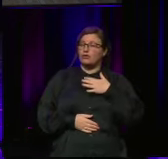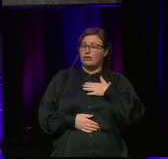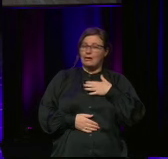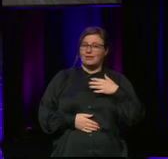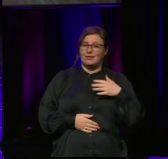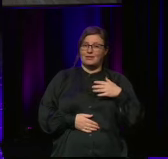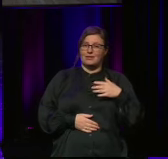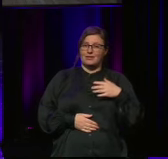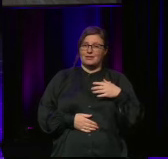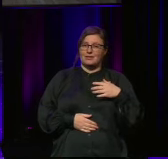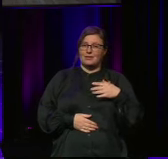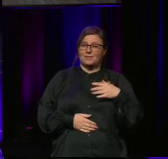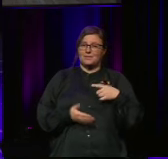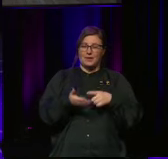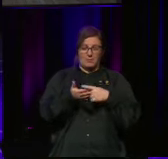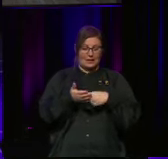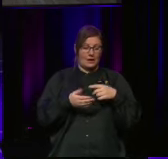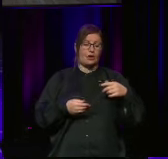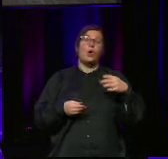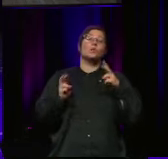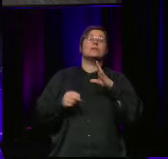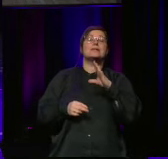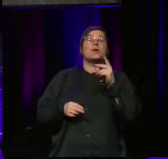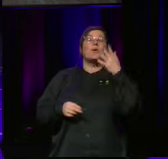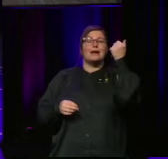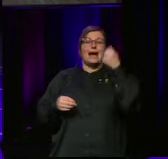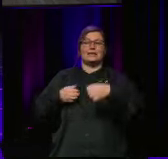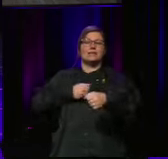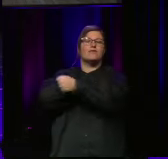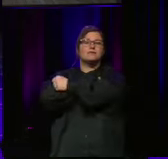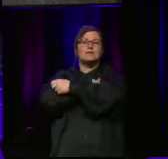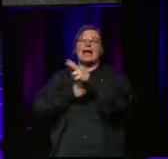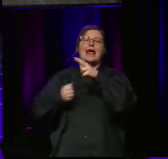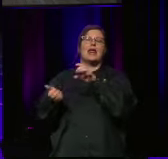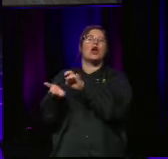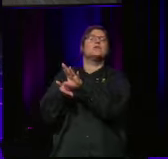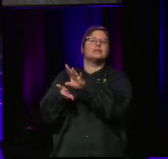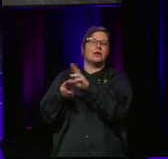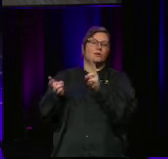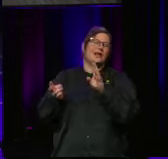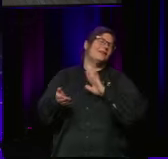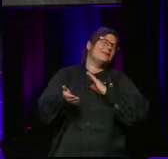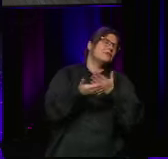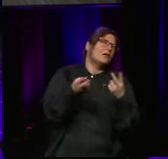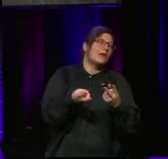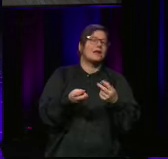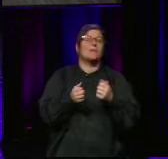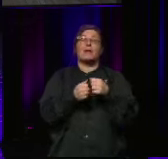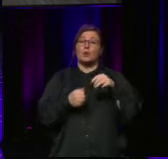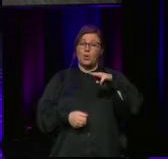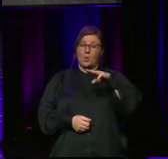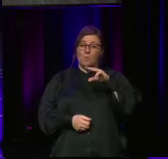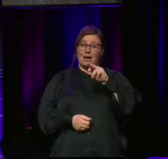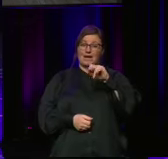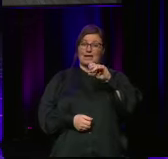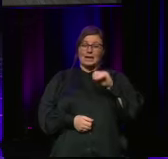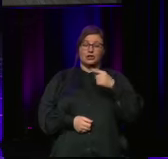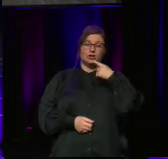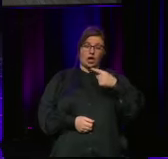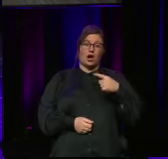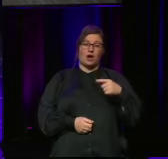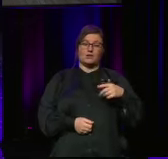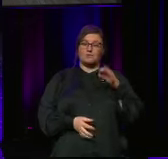man kan avstänga och avskeda också i vissa avseenden. Förslag på det i alla fall. Och detta, säger hon, är ju precis